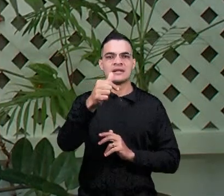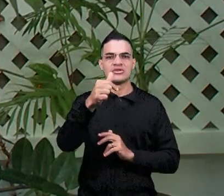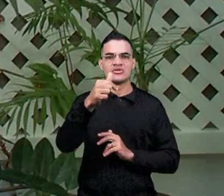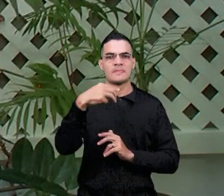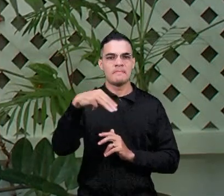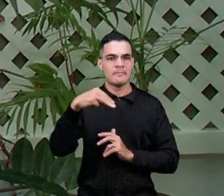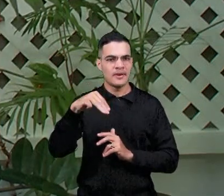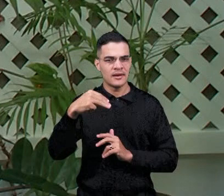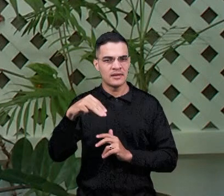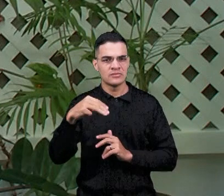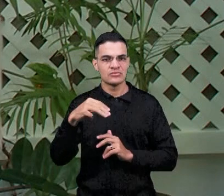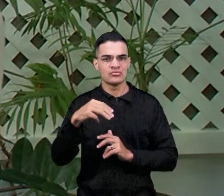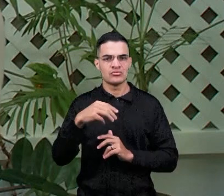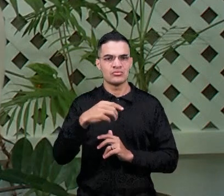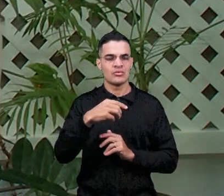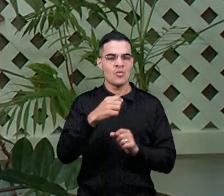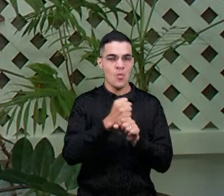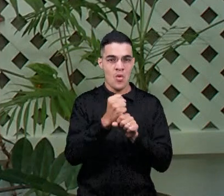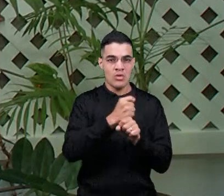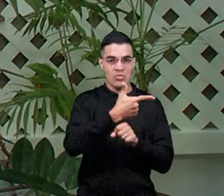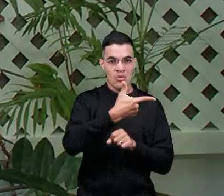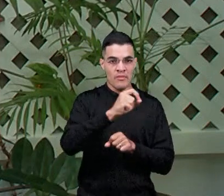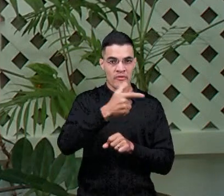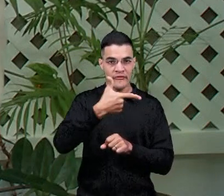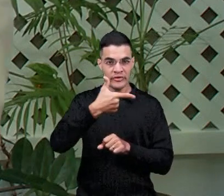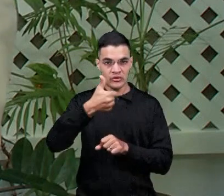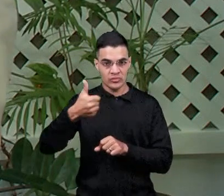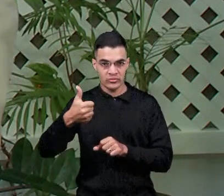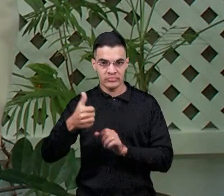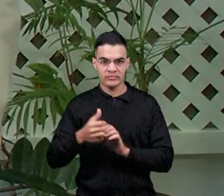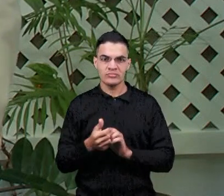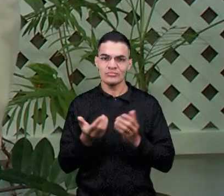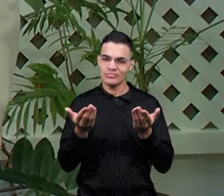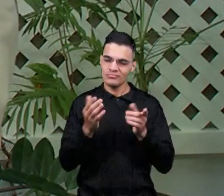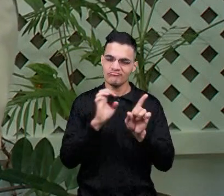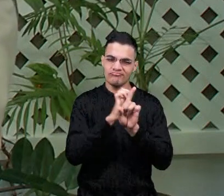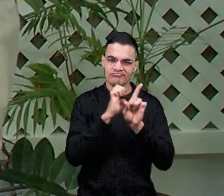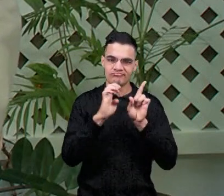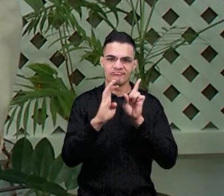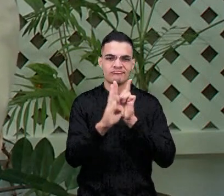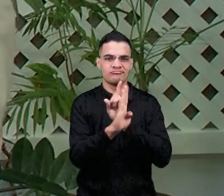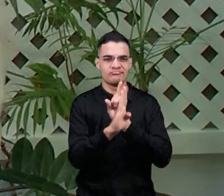mars 2021, nous allons à notre école biblique